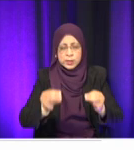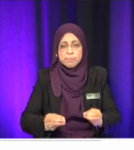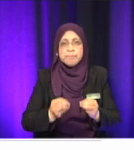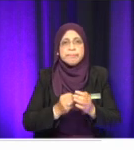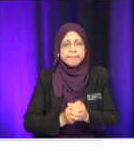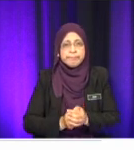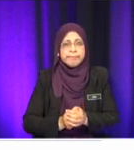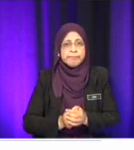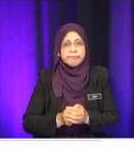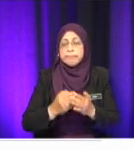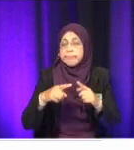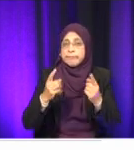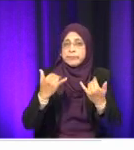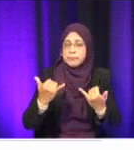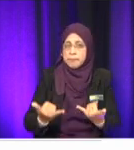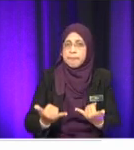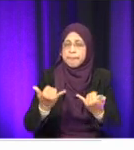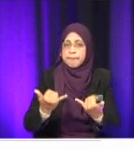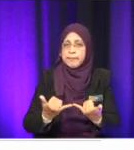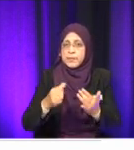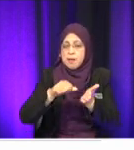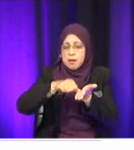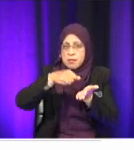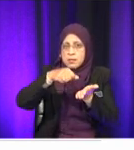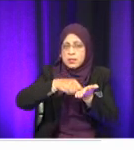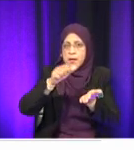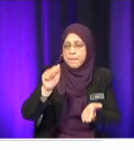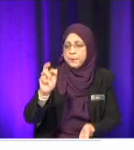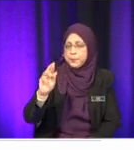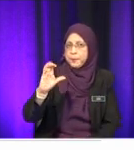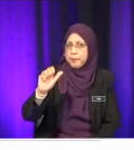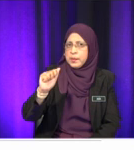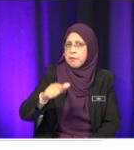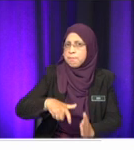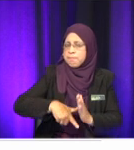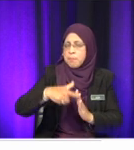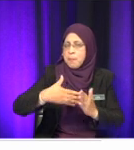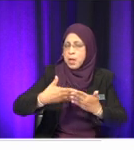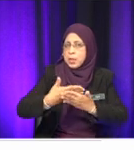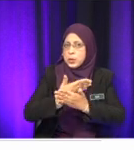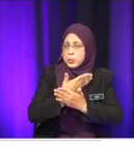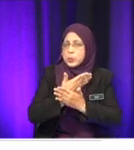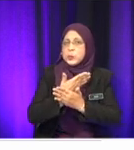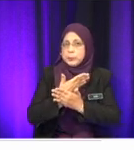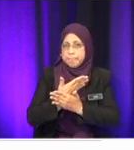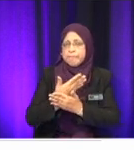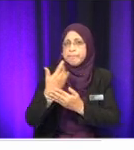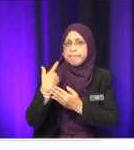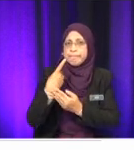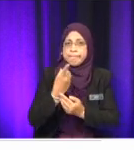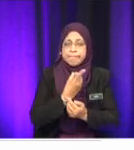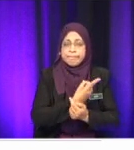peningkatan tamadun sekarang nih Arca lebih modern dan lebih Dynamic dan hasil karya ini